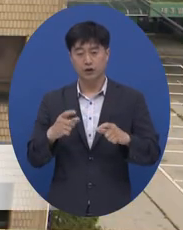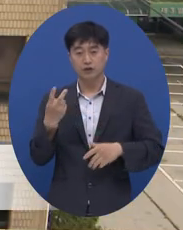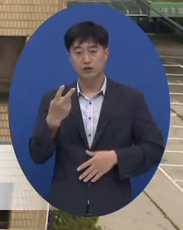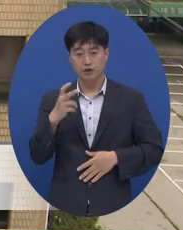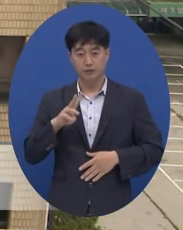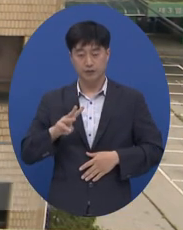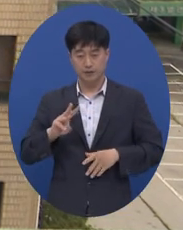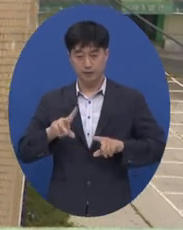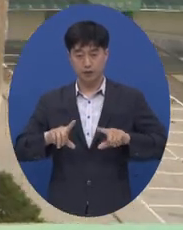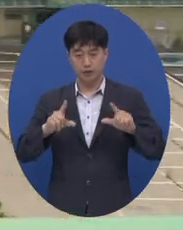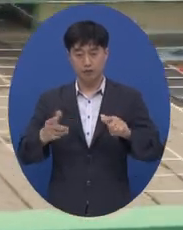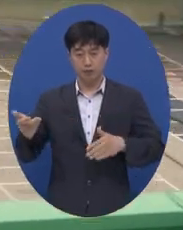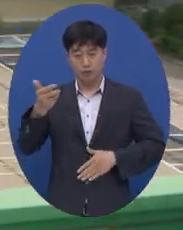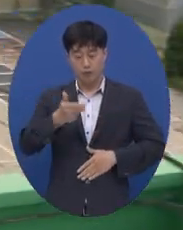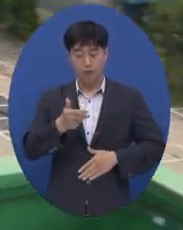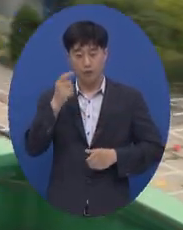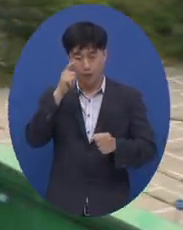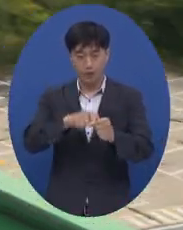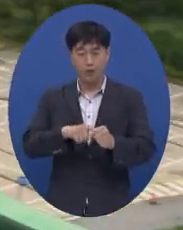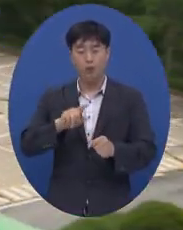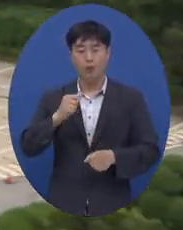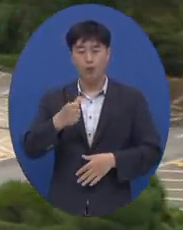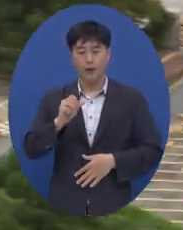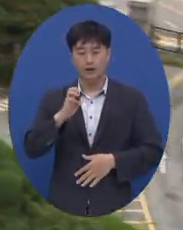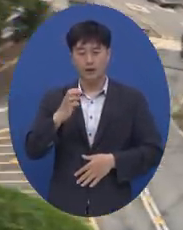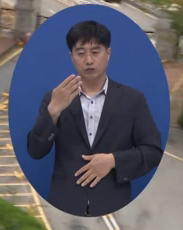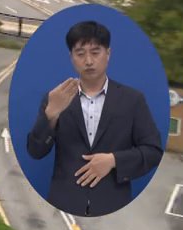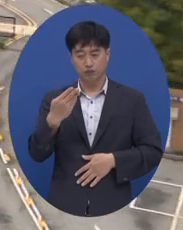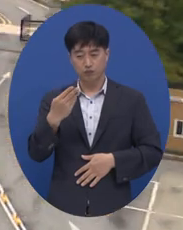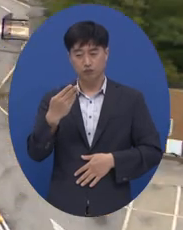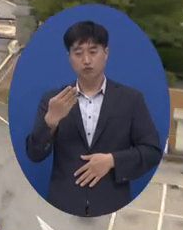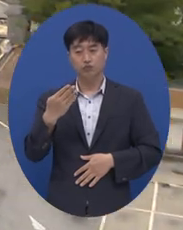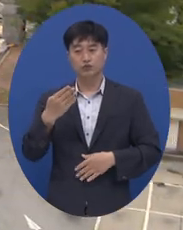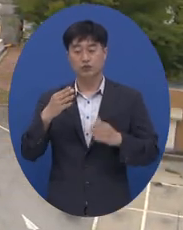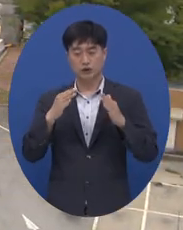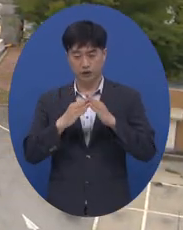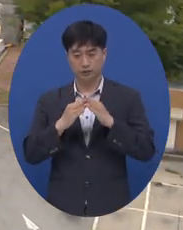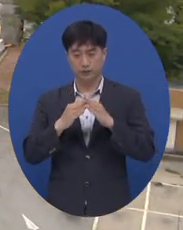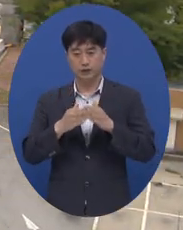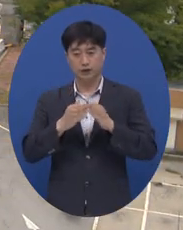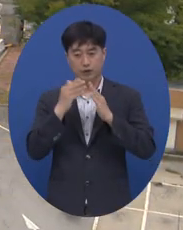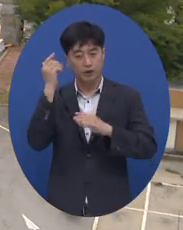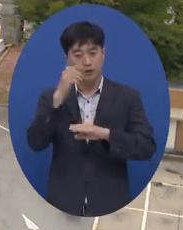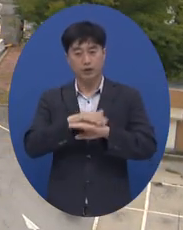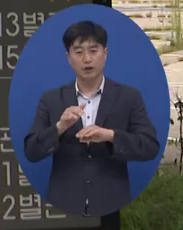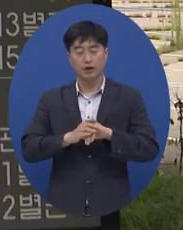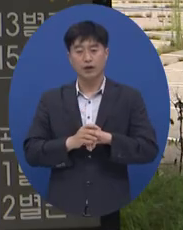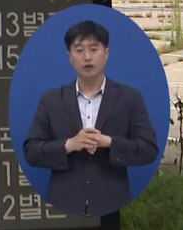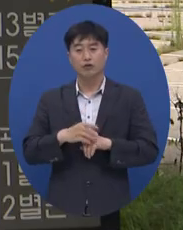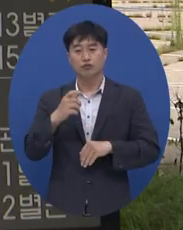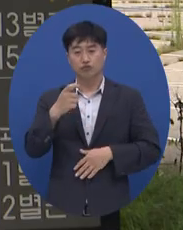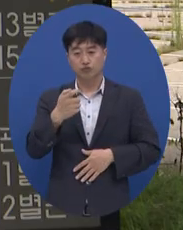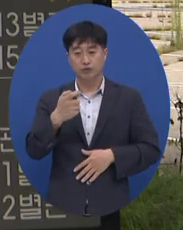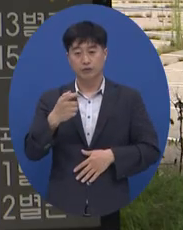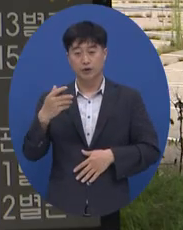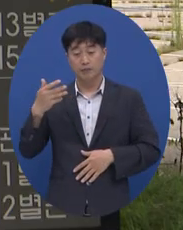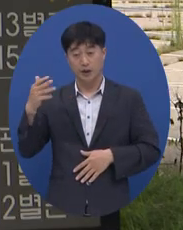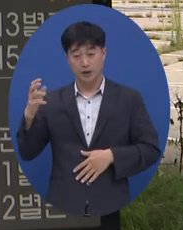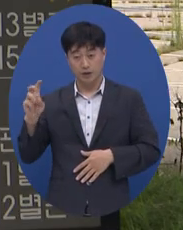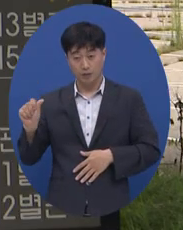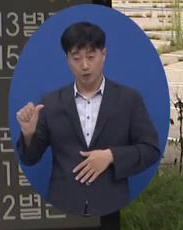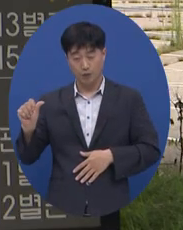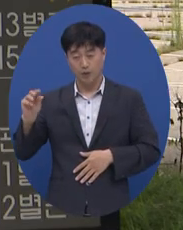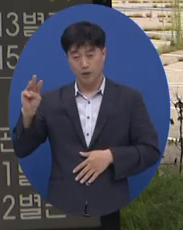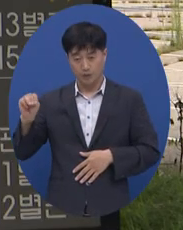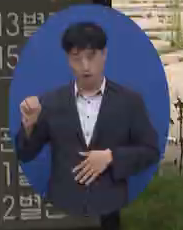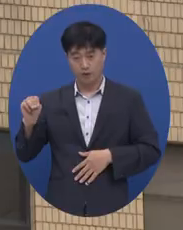2023년 입주를 목표로 549세대를 공급한다는 계획. 전용 면적 60에서 85제곱미터